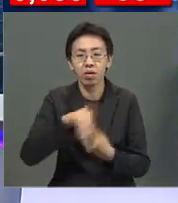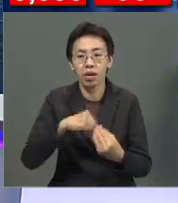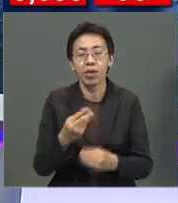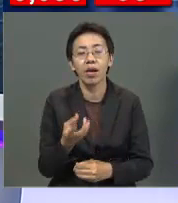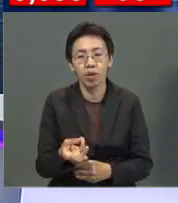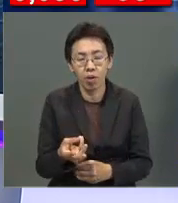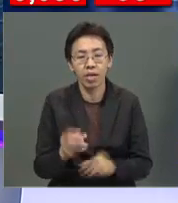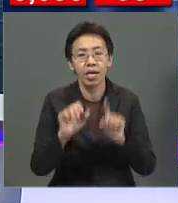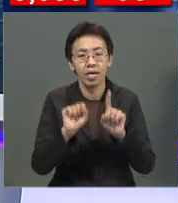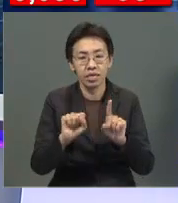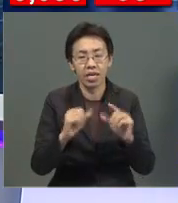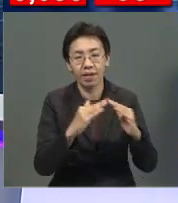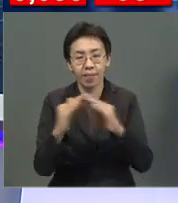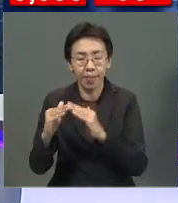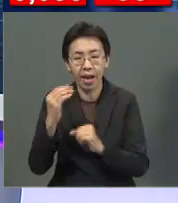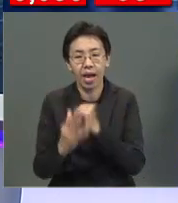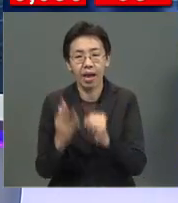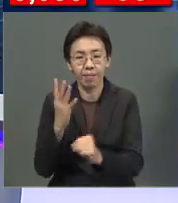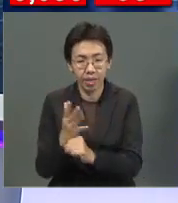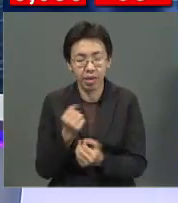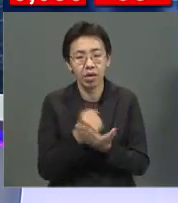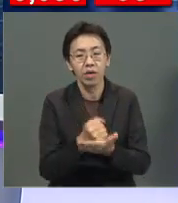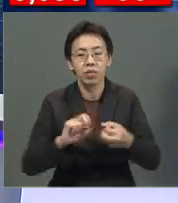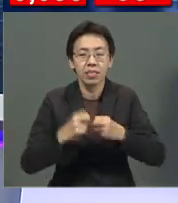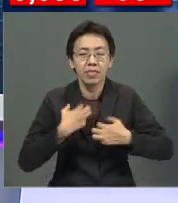บาทค่ะพร้อมกับมีการรับทราบโครงการบ้านเช่าสำหรับผู้ที่มีรายได้น้อยจำนวน1แสนหลังภายใน 5